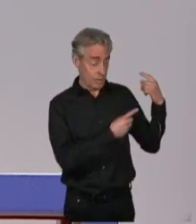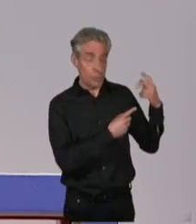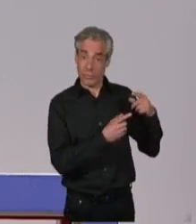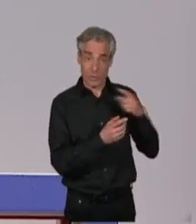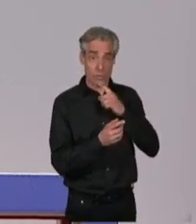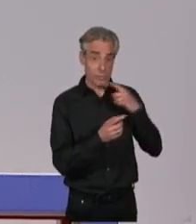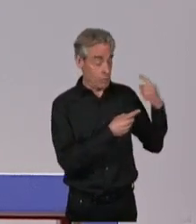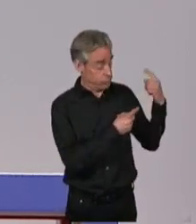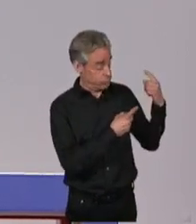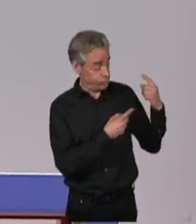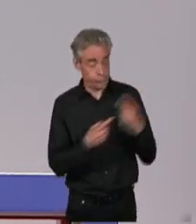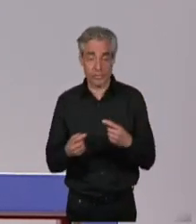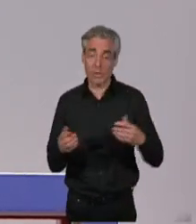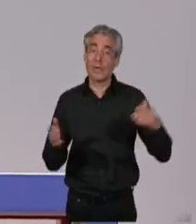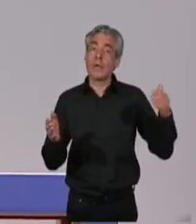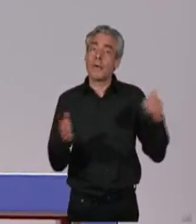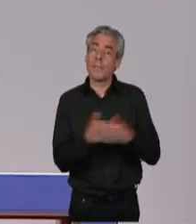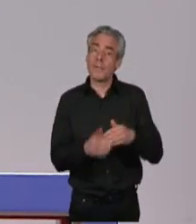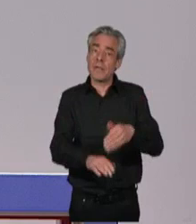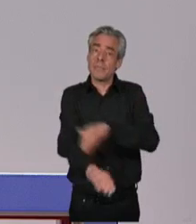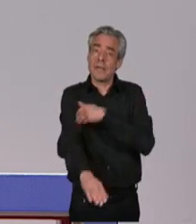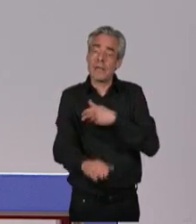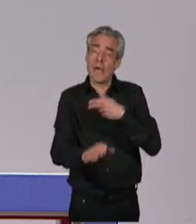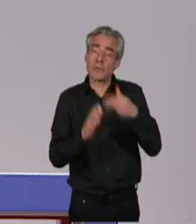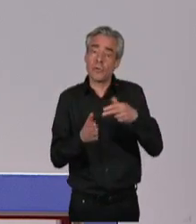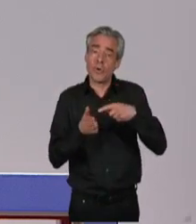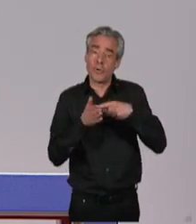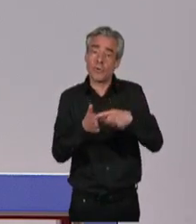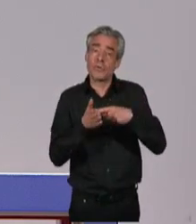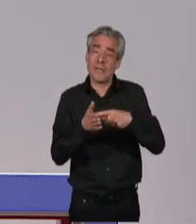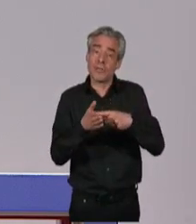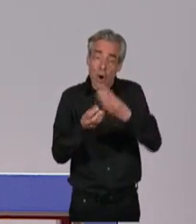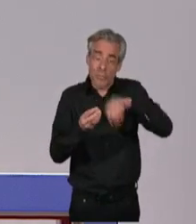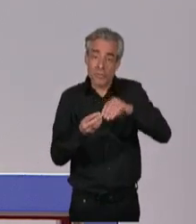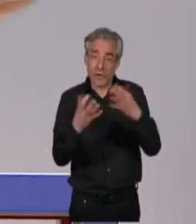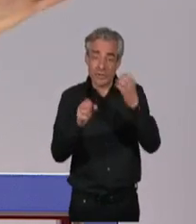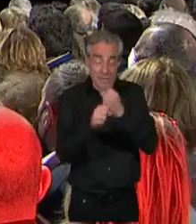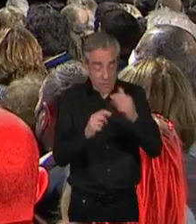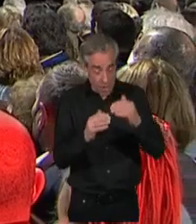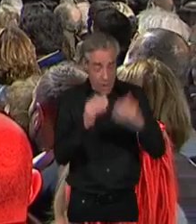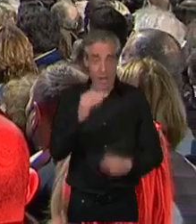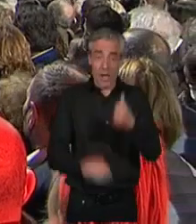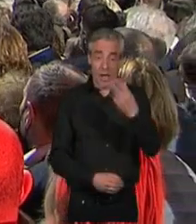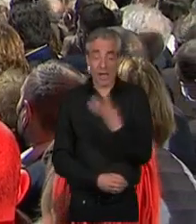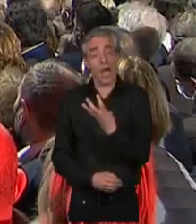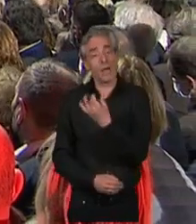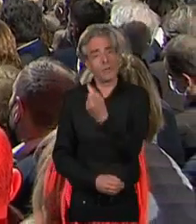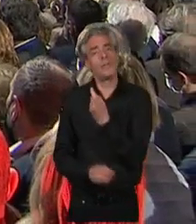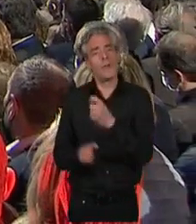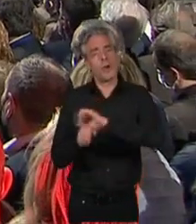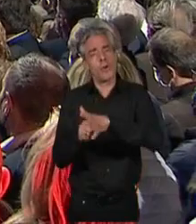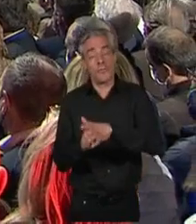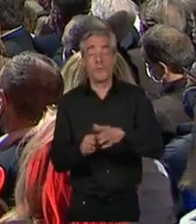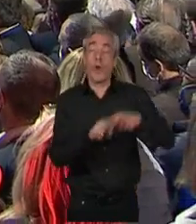Et depuis, 1 000 milliards de dettes de plus en 10 ans, un quart dû à la crise Covid,